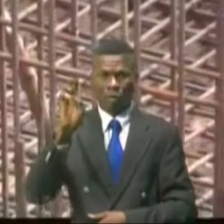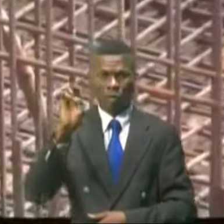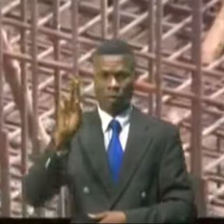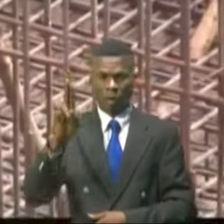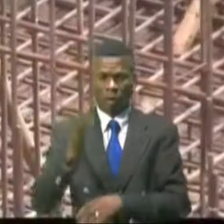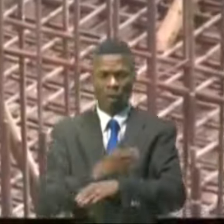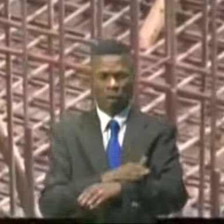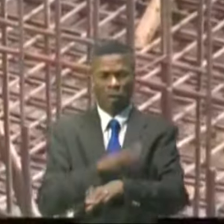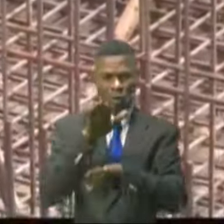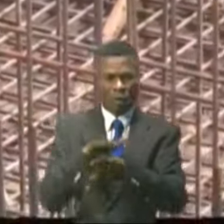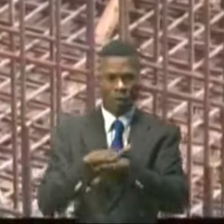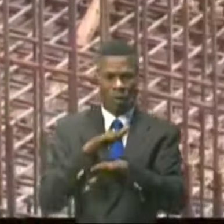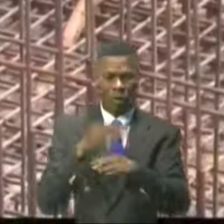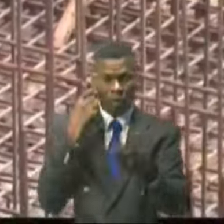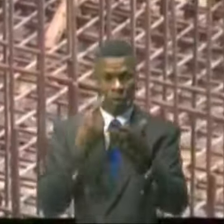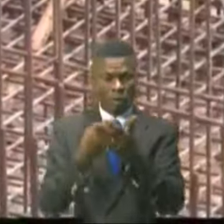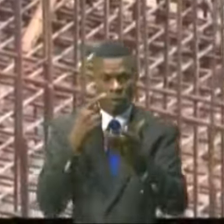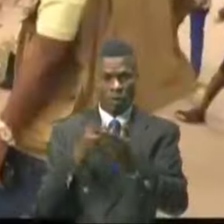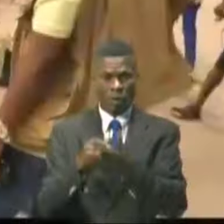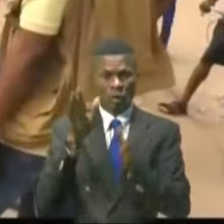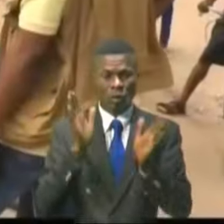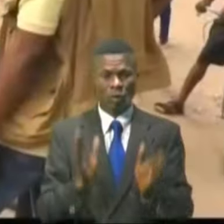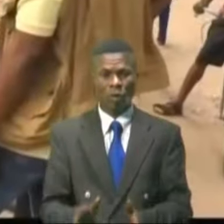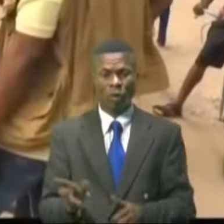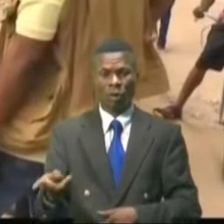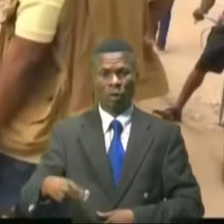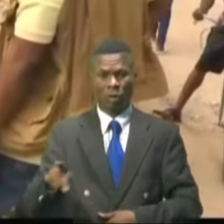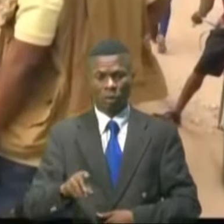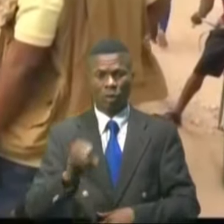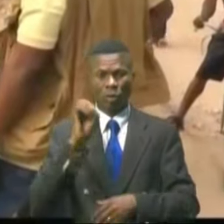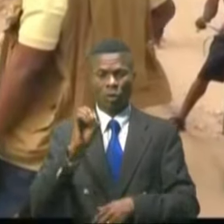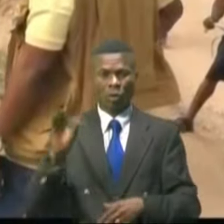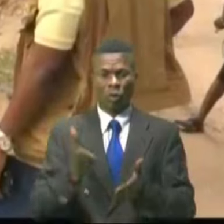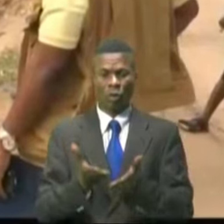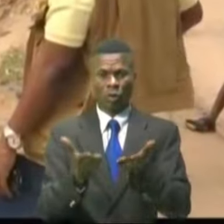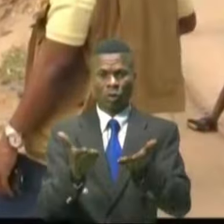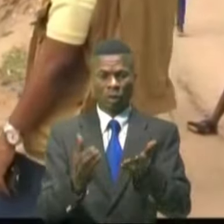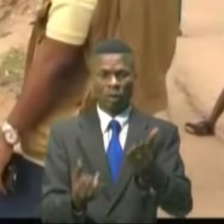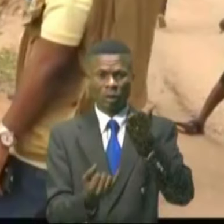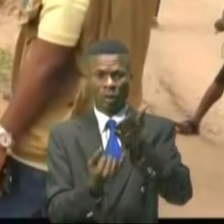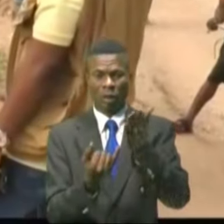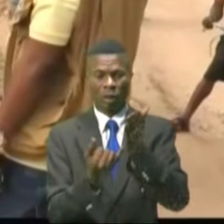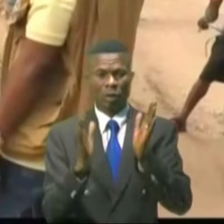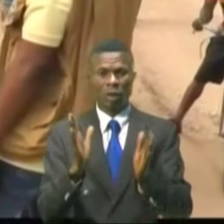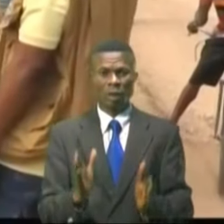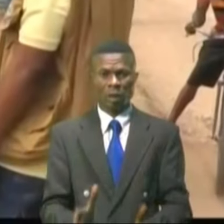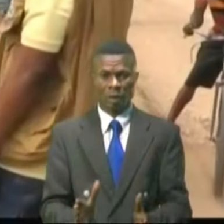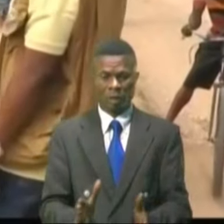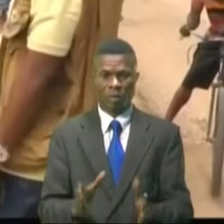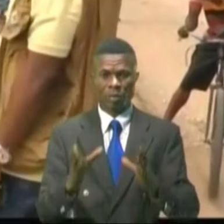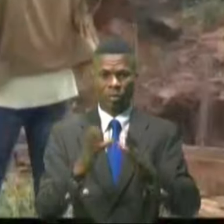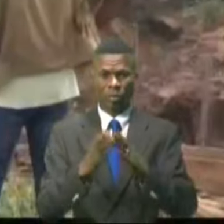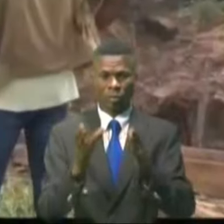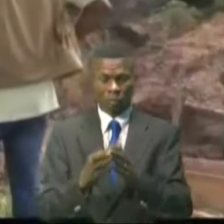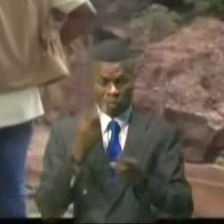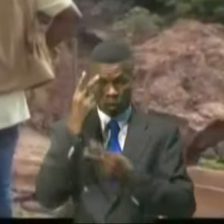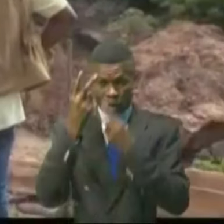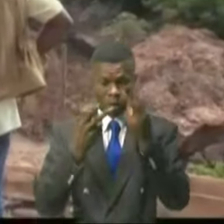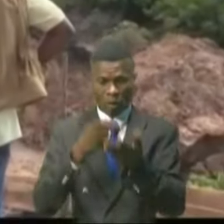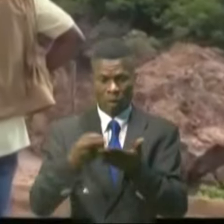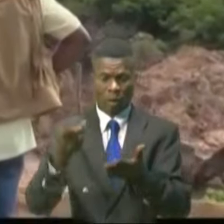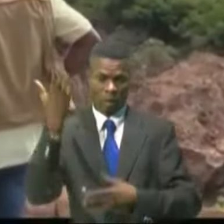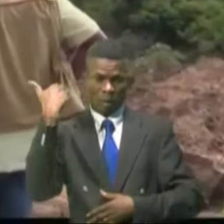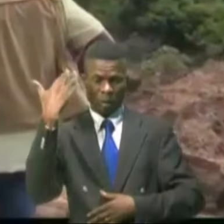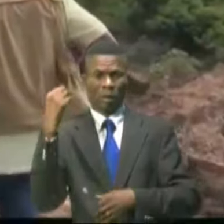sûrement. Les constats et du directeur provincial de l'Office de route Sud-Kivu, l'ingénieur Alain Mugangu, qui avait inspecté la semaine passée